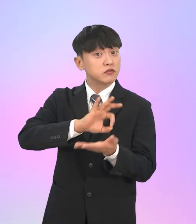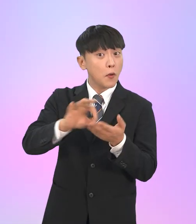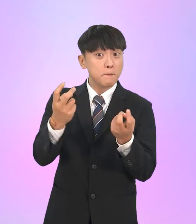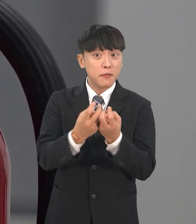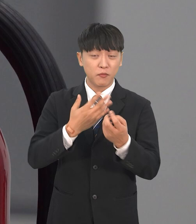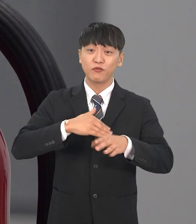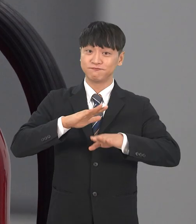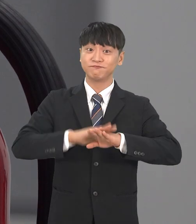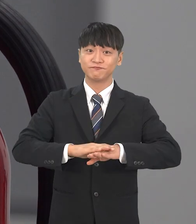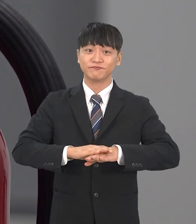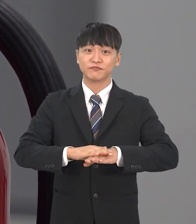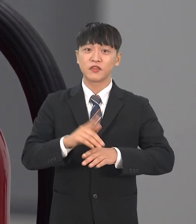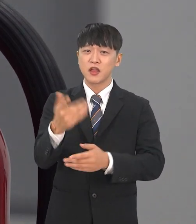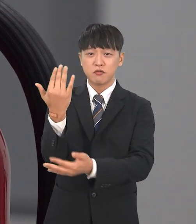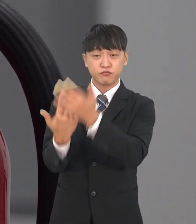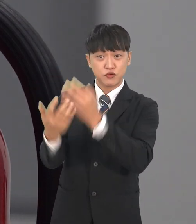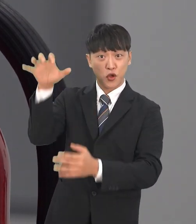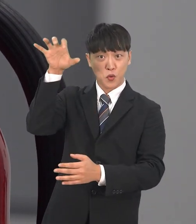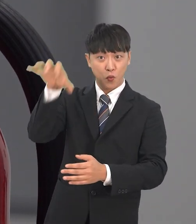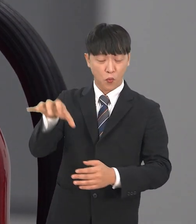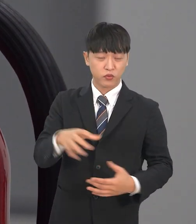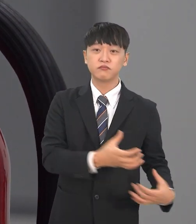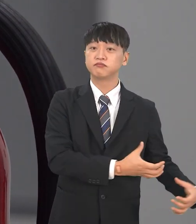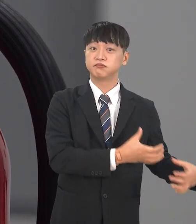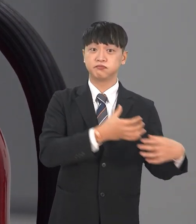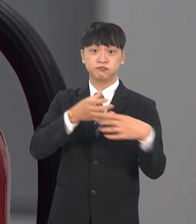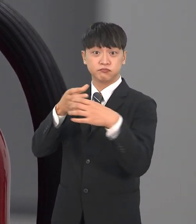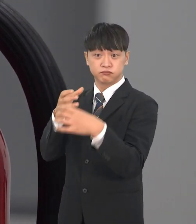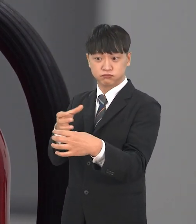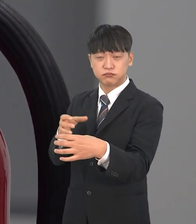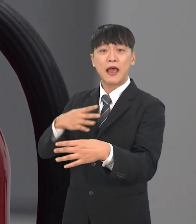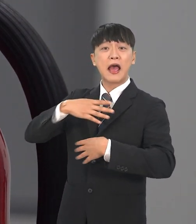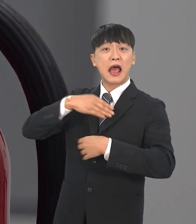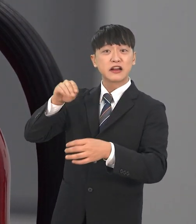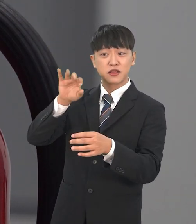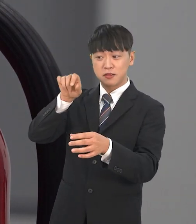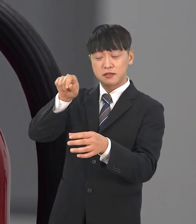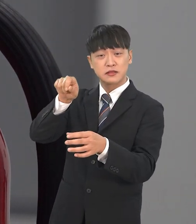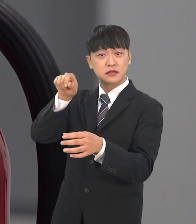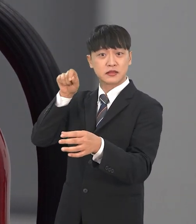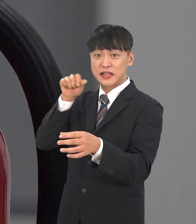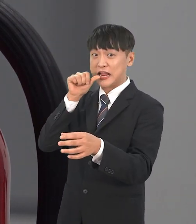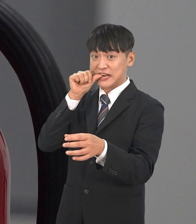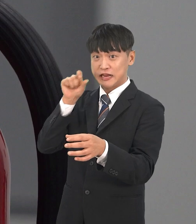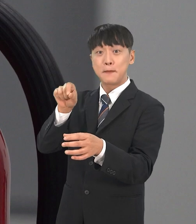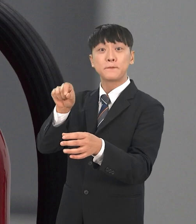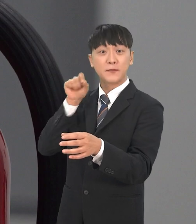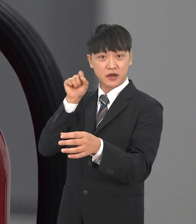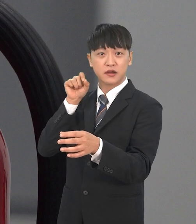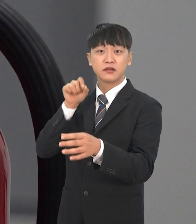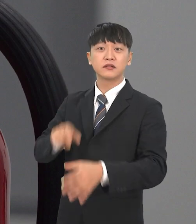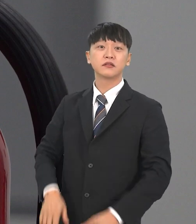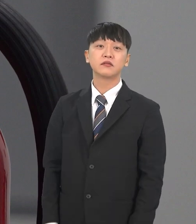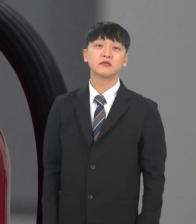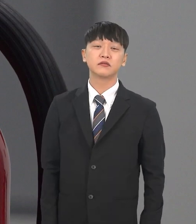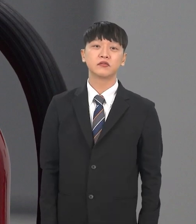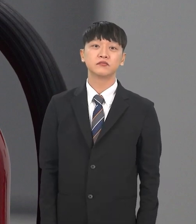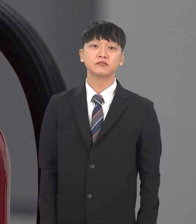방법도 알아둬야겠죠? 먼저 불이 난 지점으로 소화기로 들고 가서 안전핀을 뽑아줍니다.